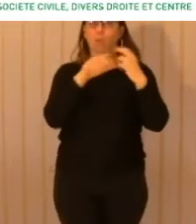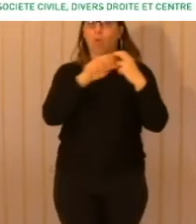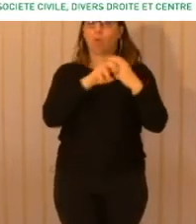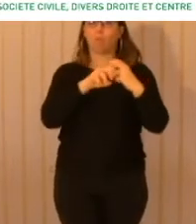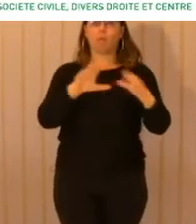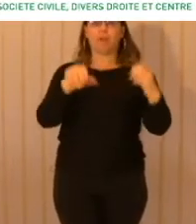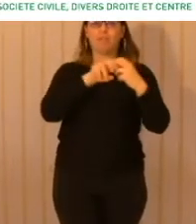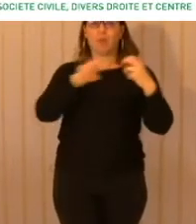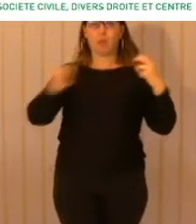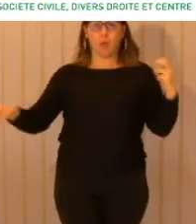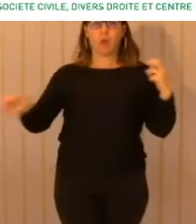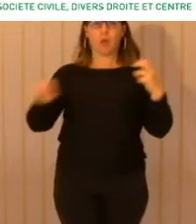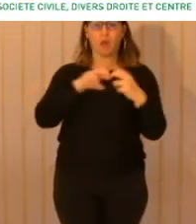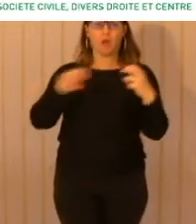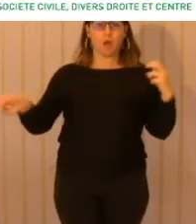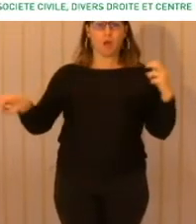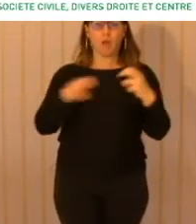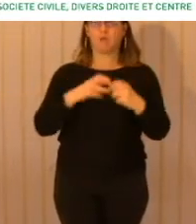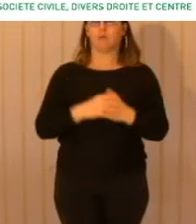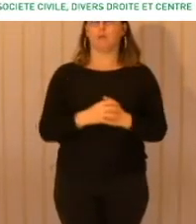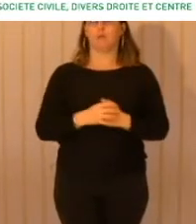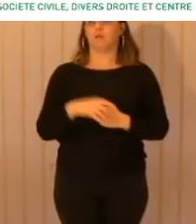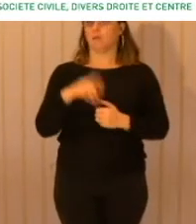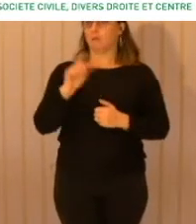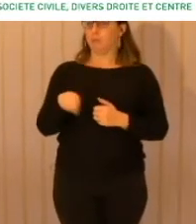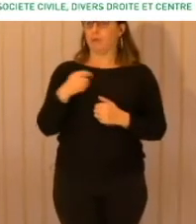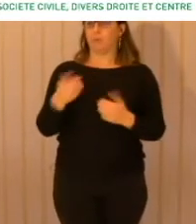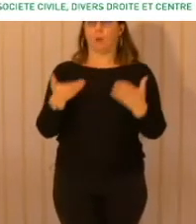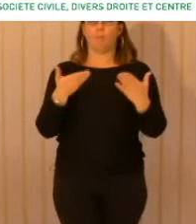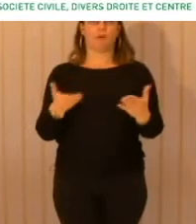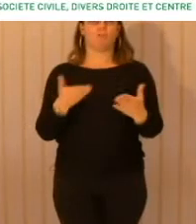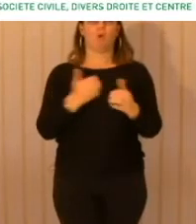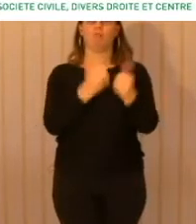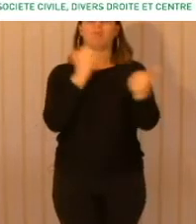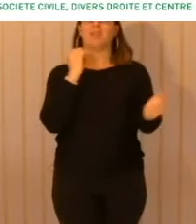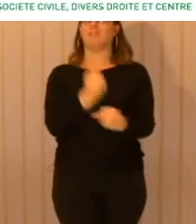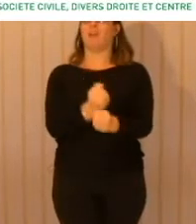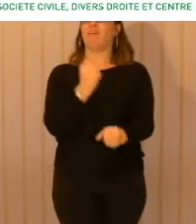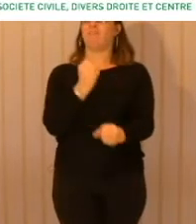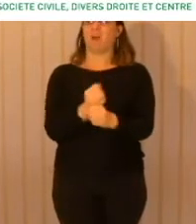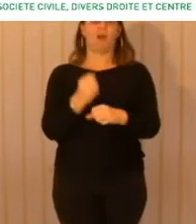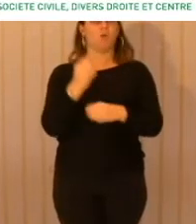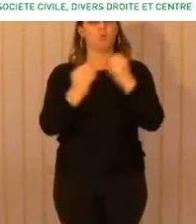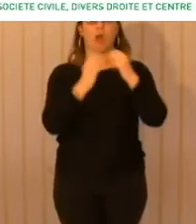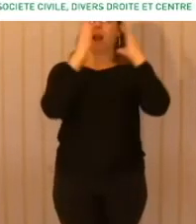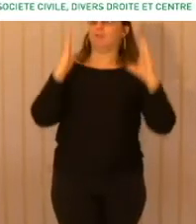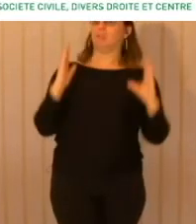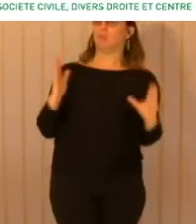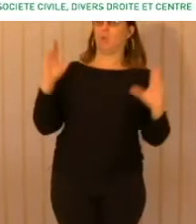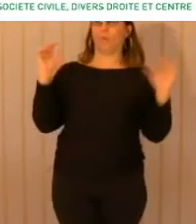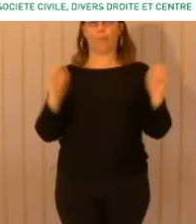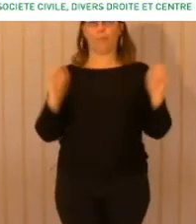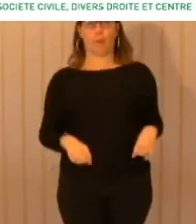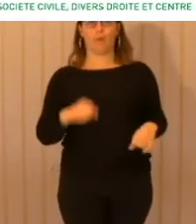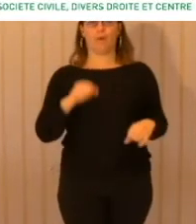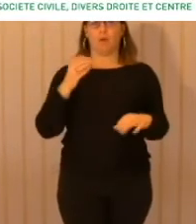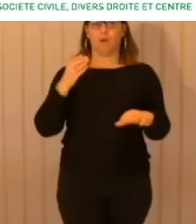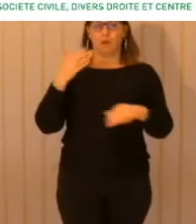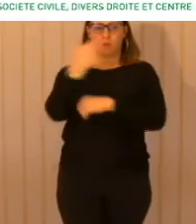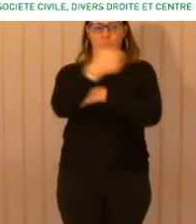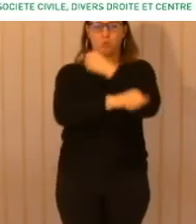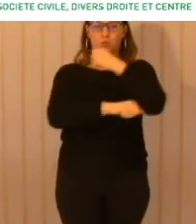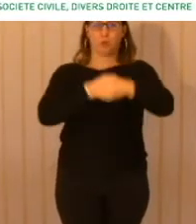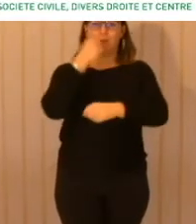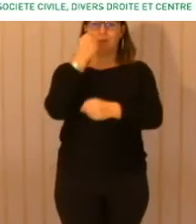limiter les déplacements, la combinaison bien sûr aujourd'hui avec le télétravail, le travail à domicile, etc., qui va être intégré dans la semaine de